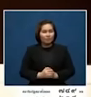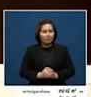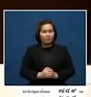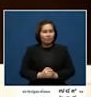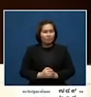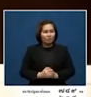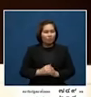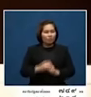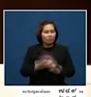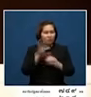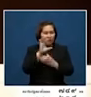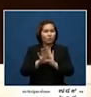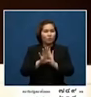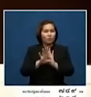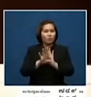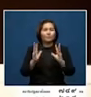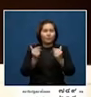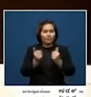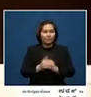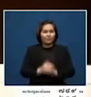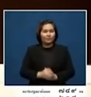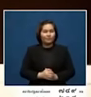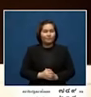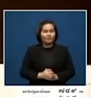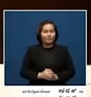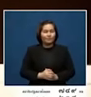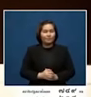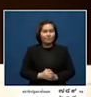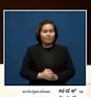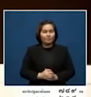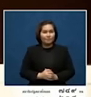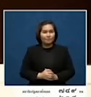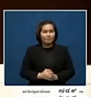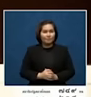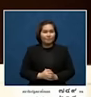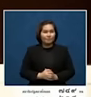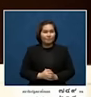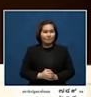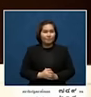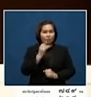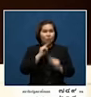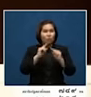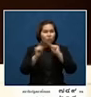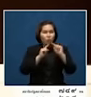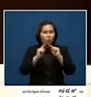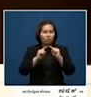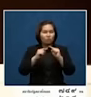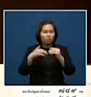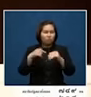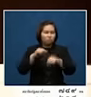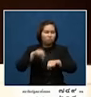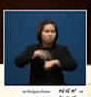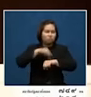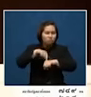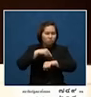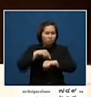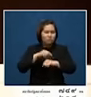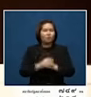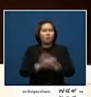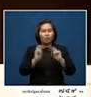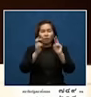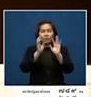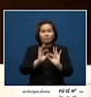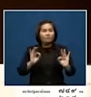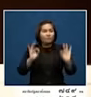พูดซ้อนนะประท้วงยกมือพูดซ้อนท่านจะปิดไมค์คนนั้นใช่ไหมท่านจะปิดไมค์คนที่